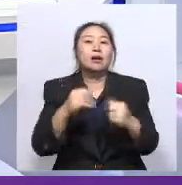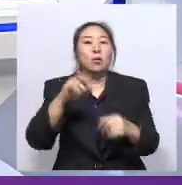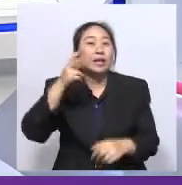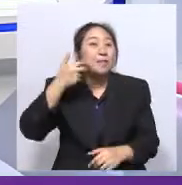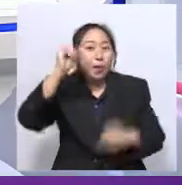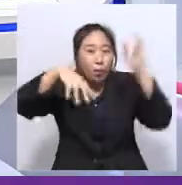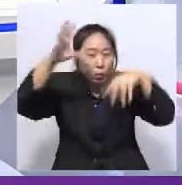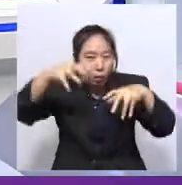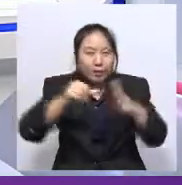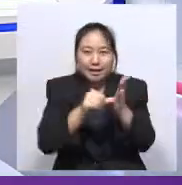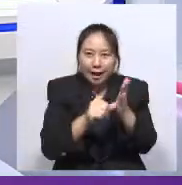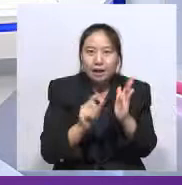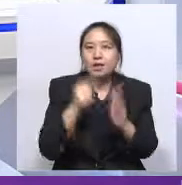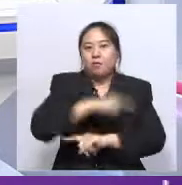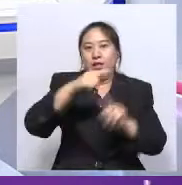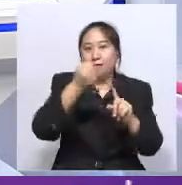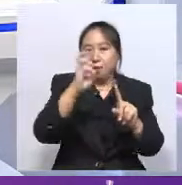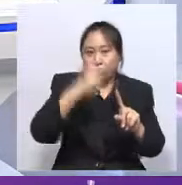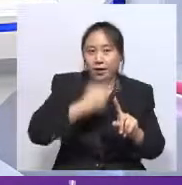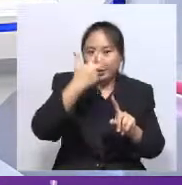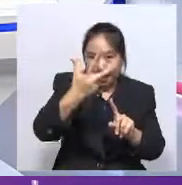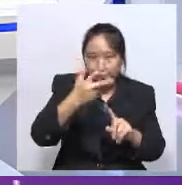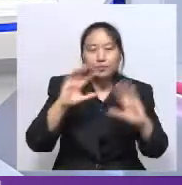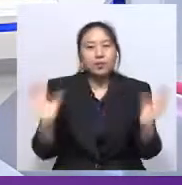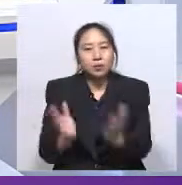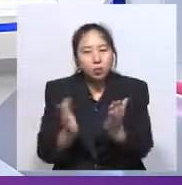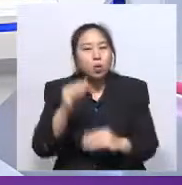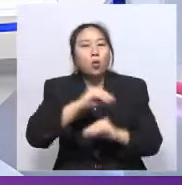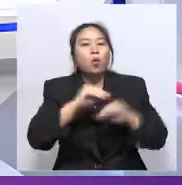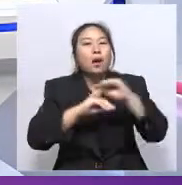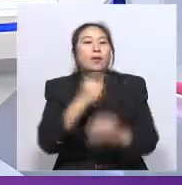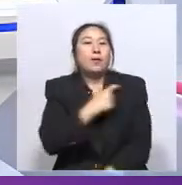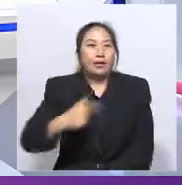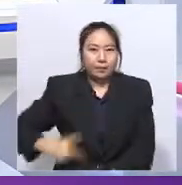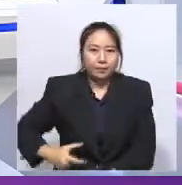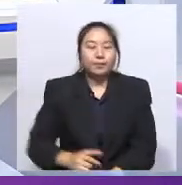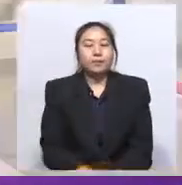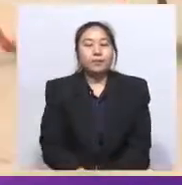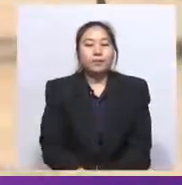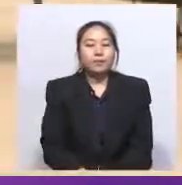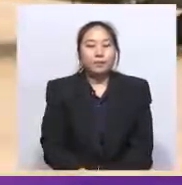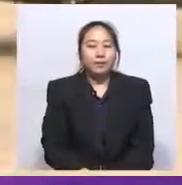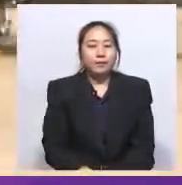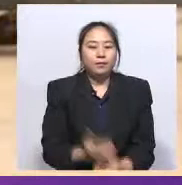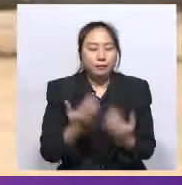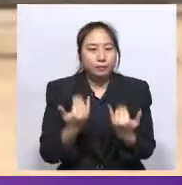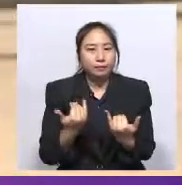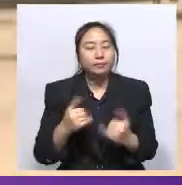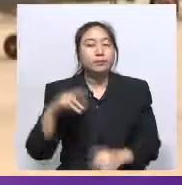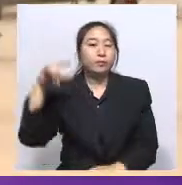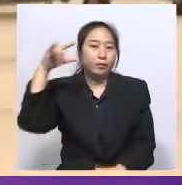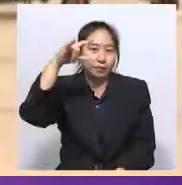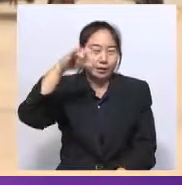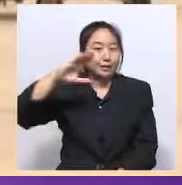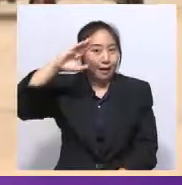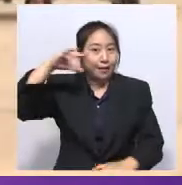วันที่26มีนาคมนี้เพื่อจะสนับสนุนนะครับภารกิจโครงการพระราชดำริฝนหลวงครับซึ่งในพิธีส่งหน่วยบินฝนหลว